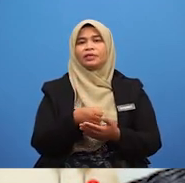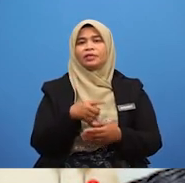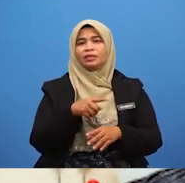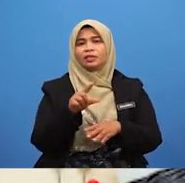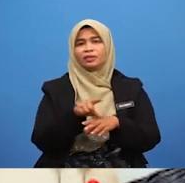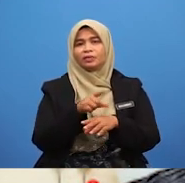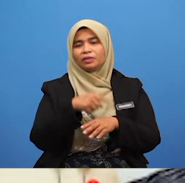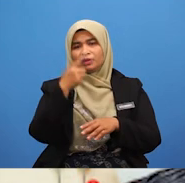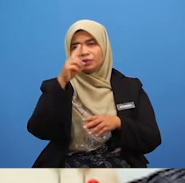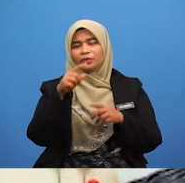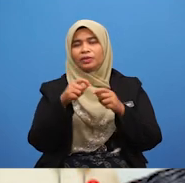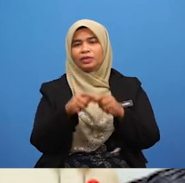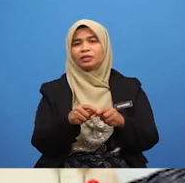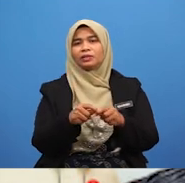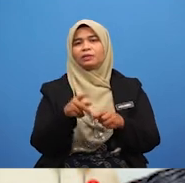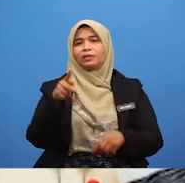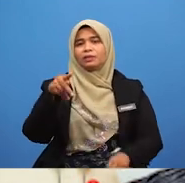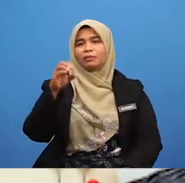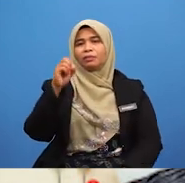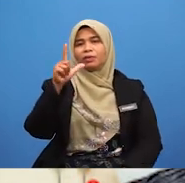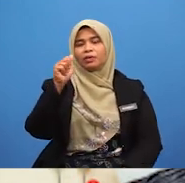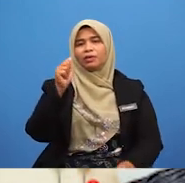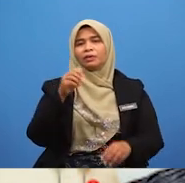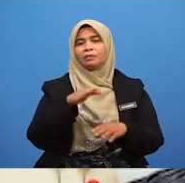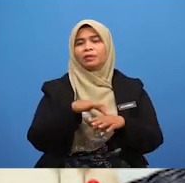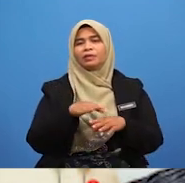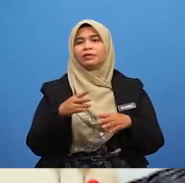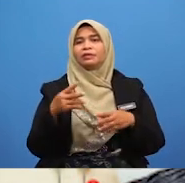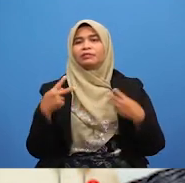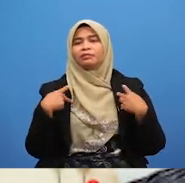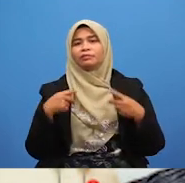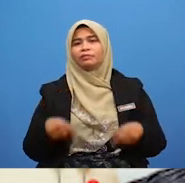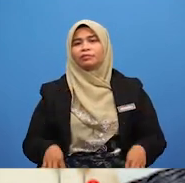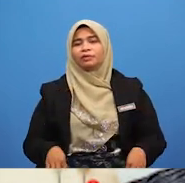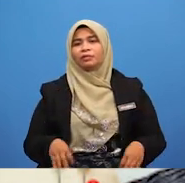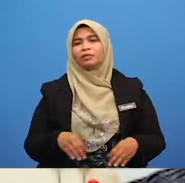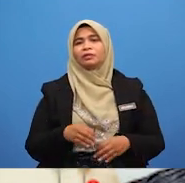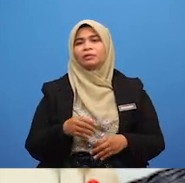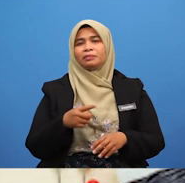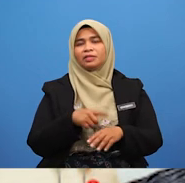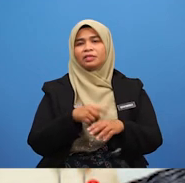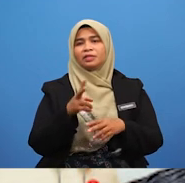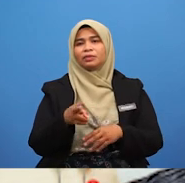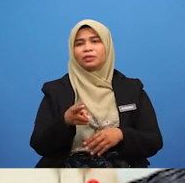menetapkan pola pada fabrik semasa menggunting ataupun menjahit.